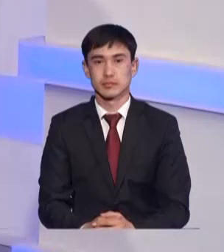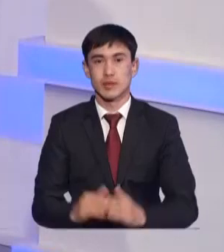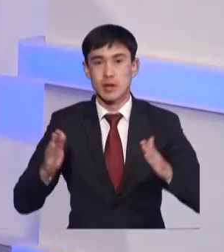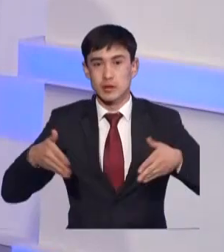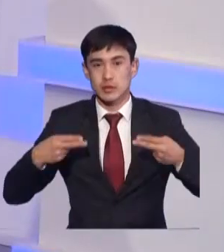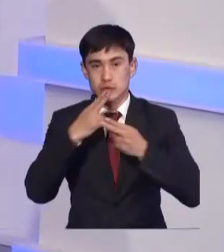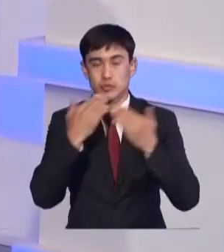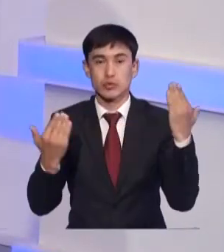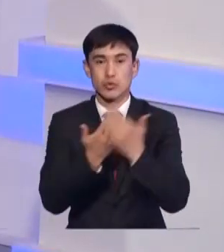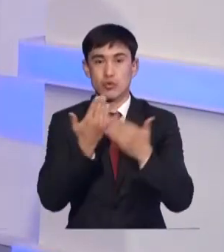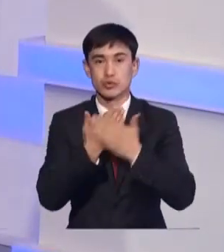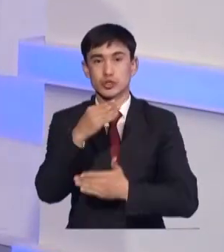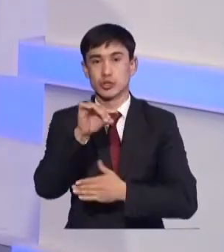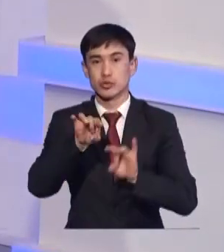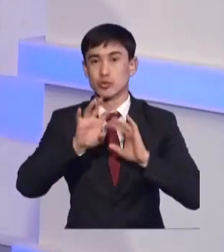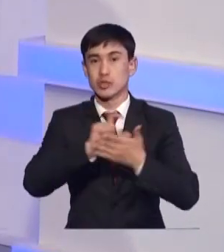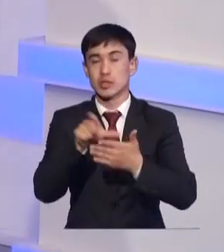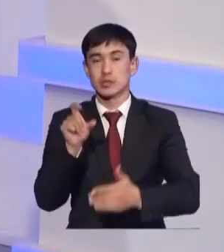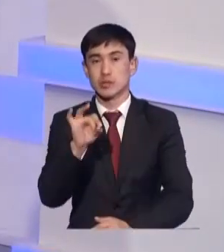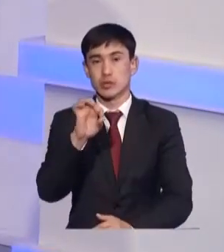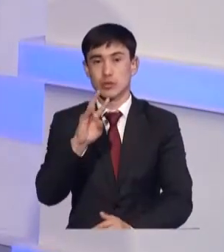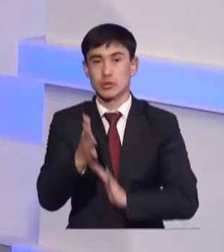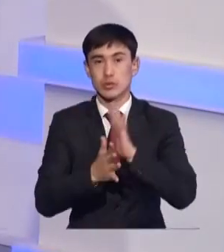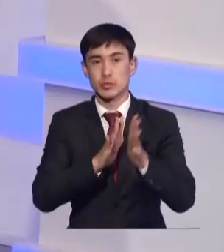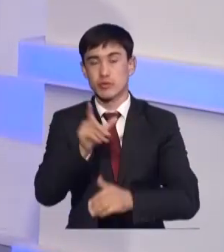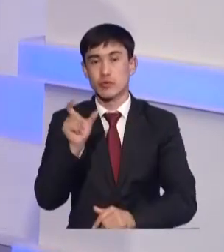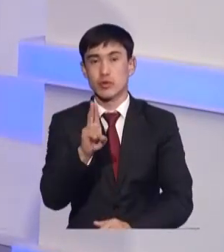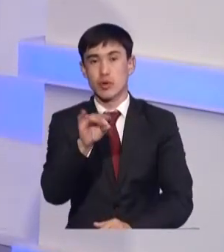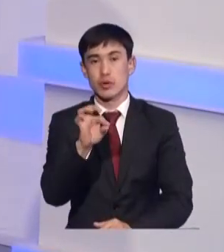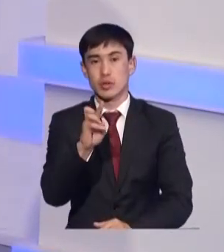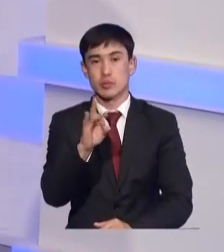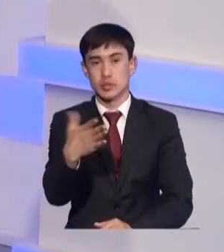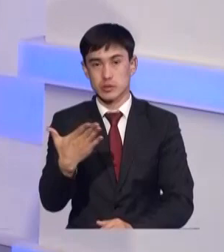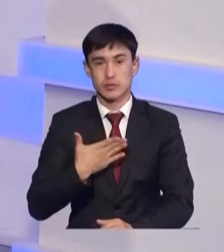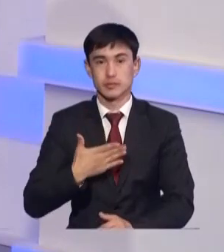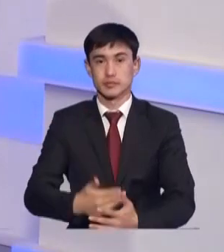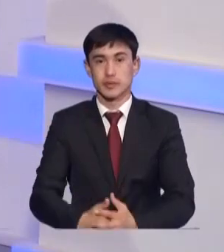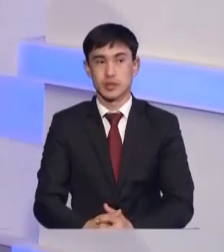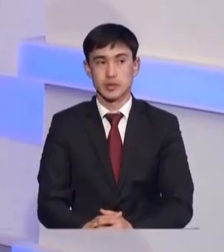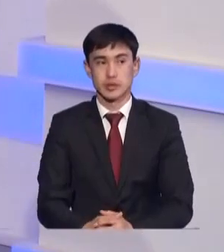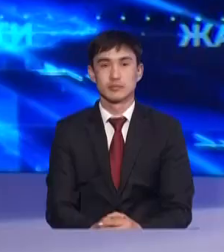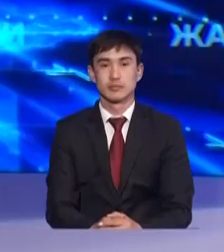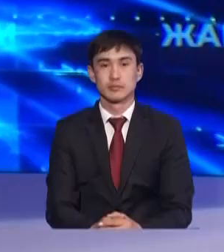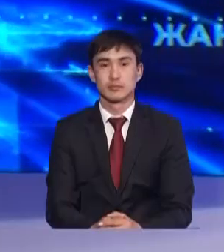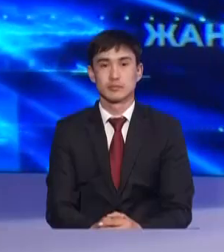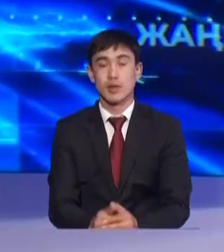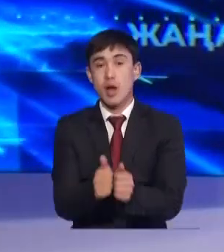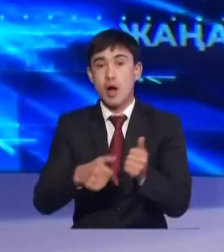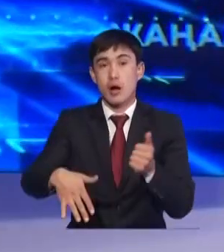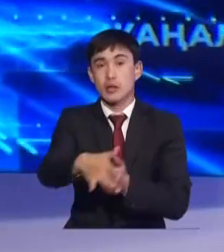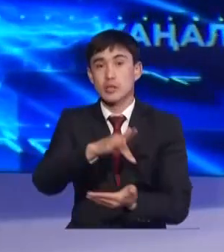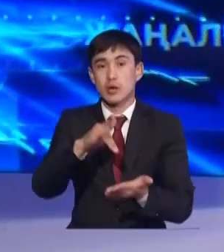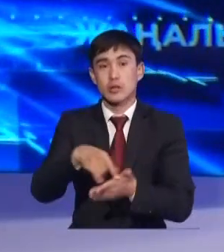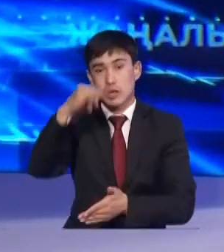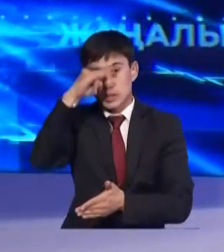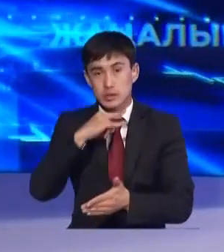Здравствуйте на телеканале тсу время новостей в студии прямого эфира Антон хотиновка Мой коллега Даурен адра Силов в окрестностях